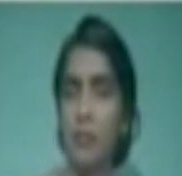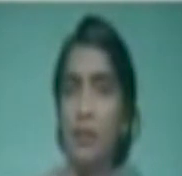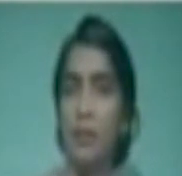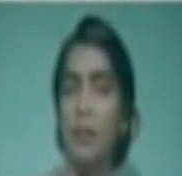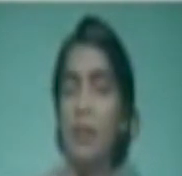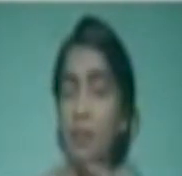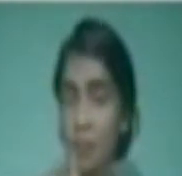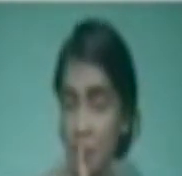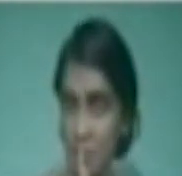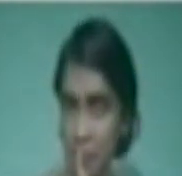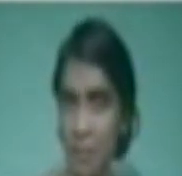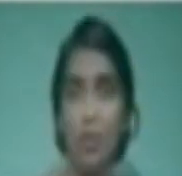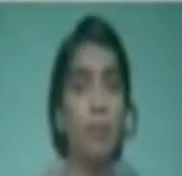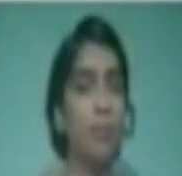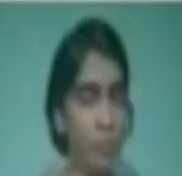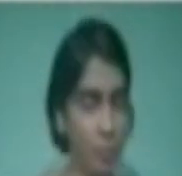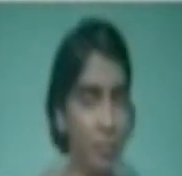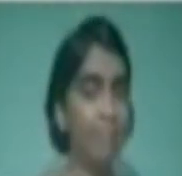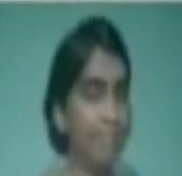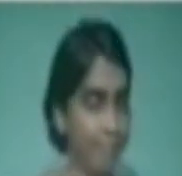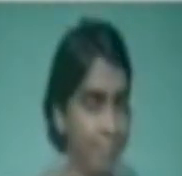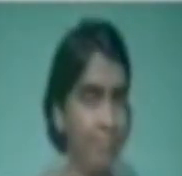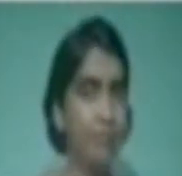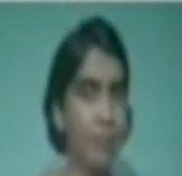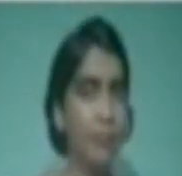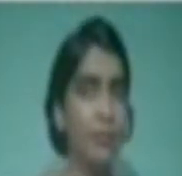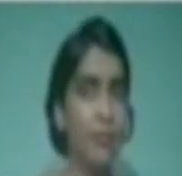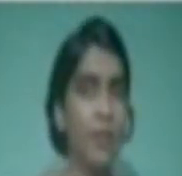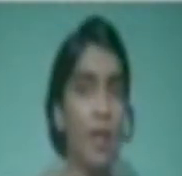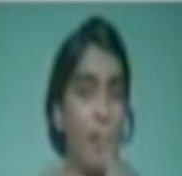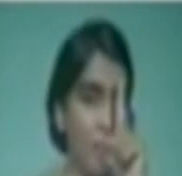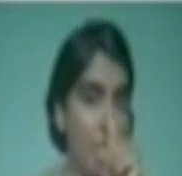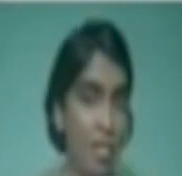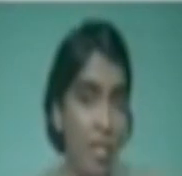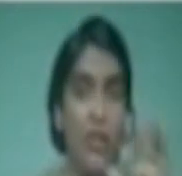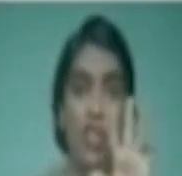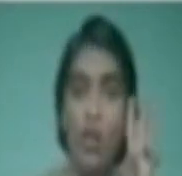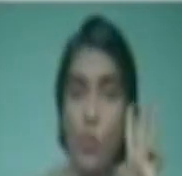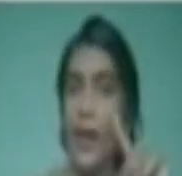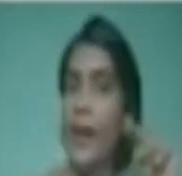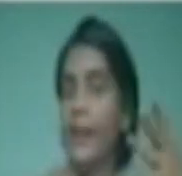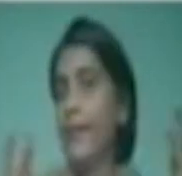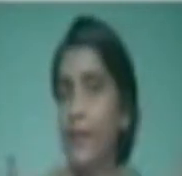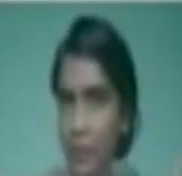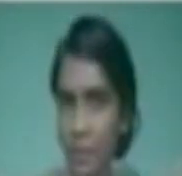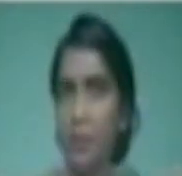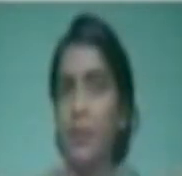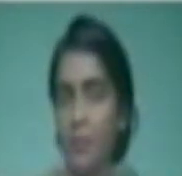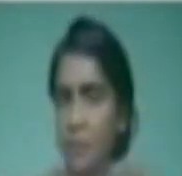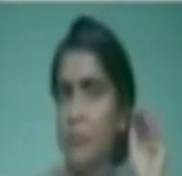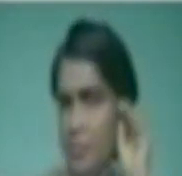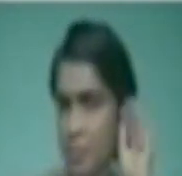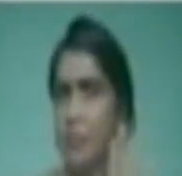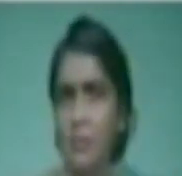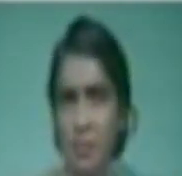කරන ලද රැඳුම් නියෝග මත දින 90 කාලය සම්පූර්ණ කරනවා. දැන් අපිට ආරංචියක්